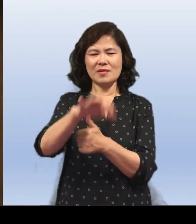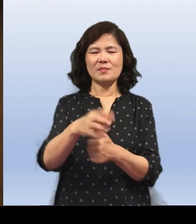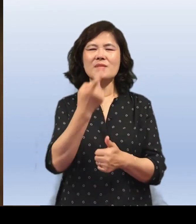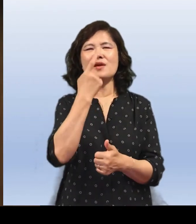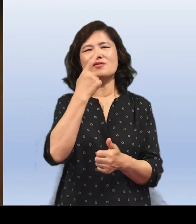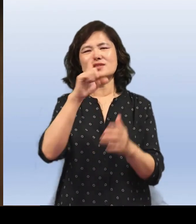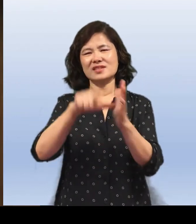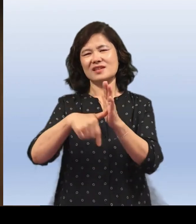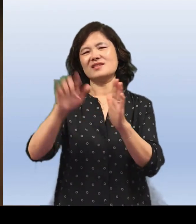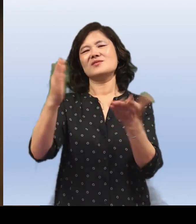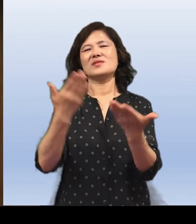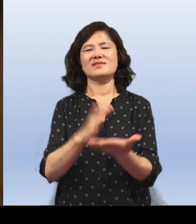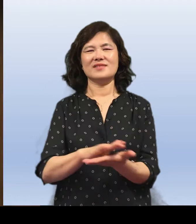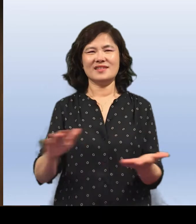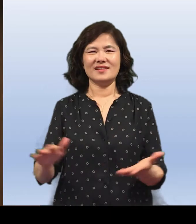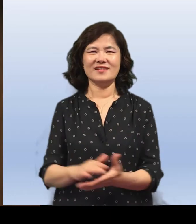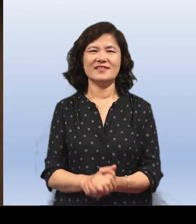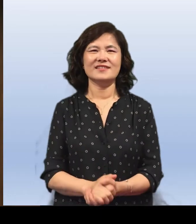배우는 시간들이 있었습니다.